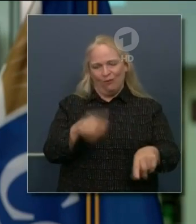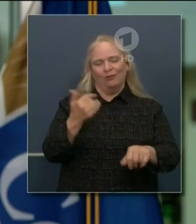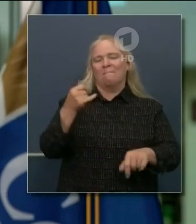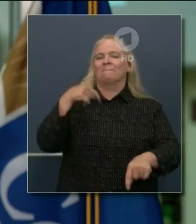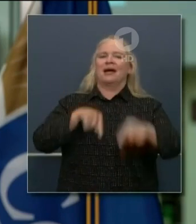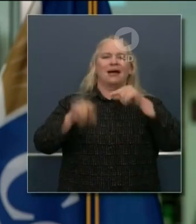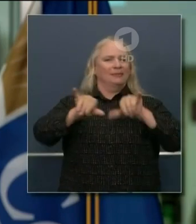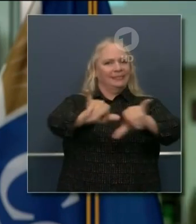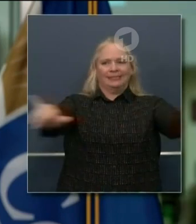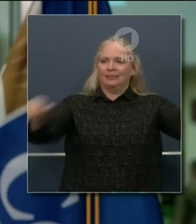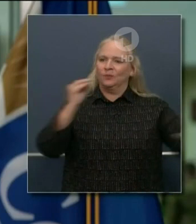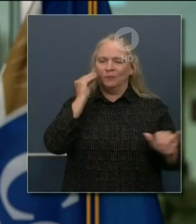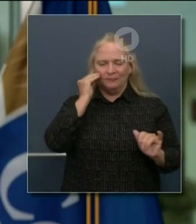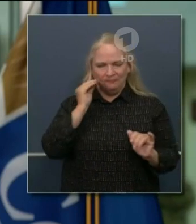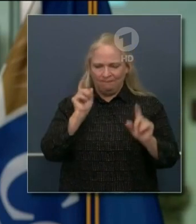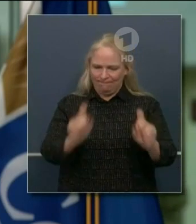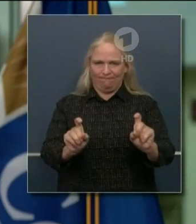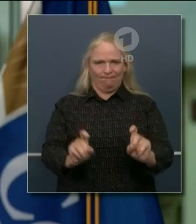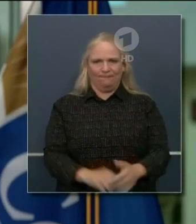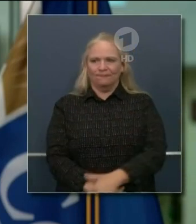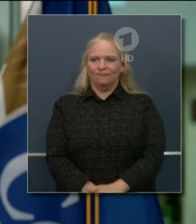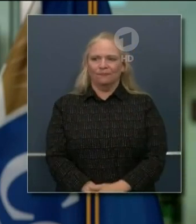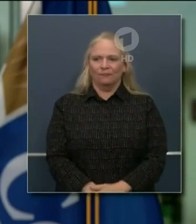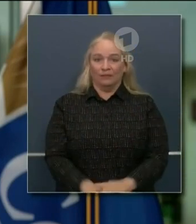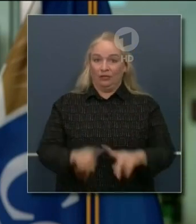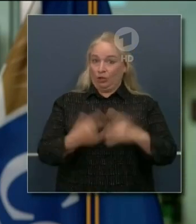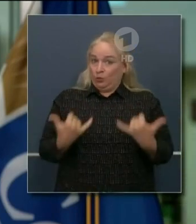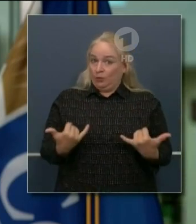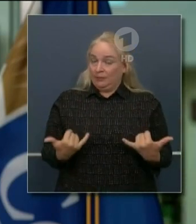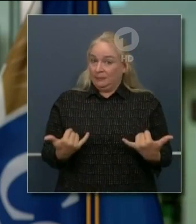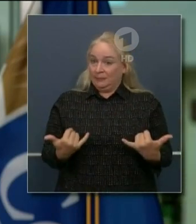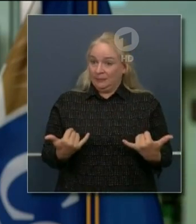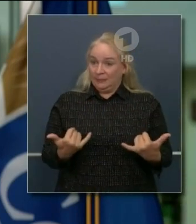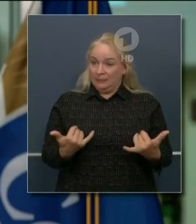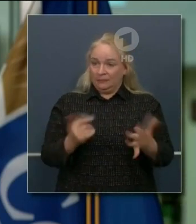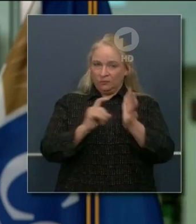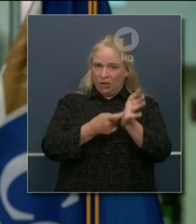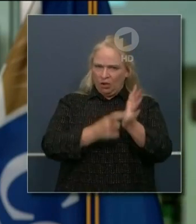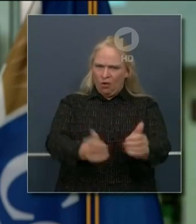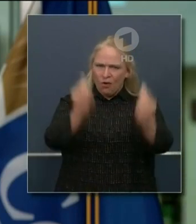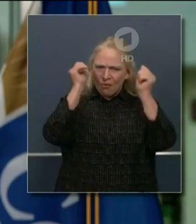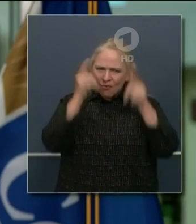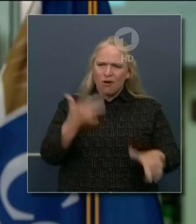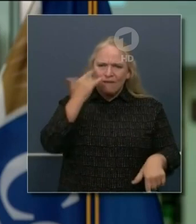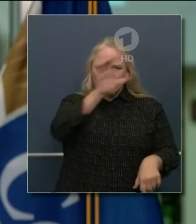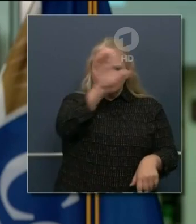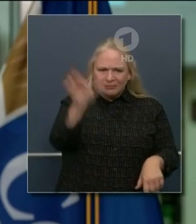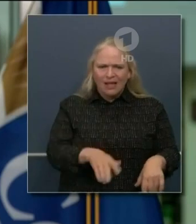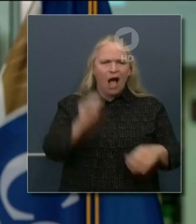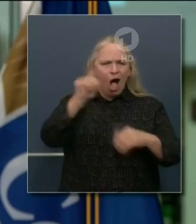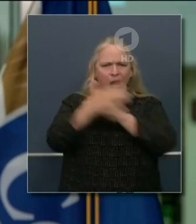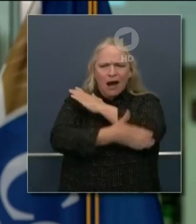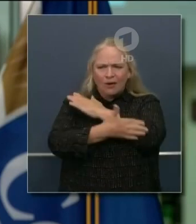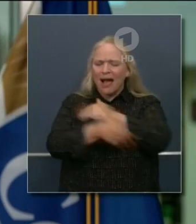Zoos und Museen schließen. Restaurants dürften Gäste nur noch im Freien bewirten. In 30 Bezirken, darunter Los Angeles, seien